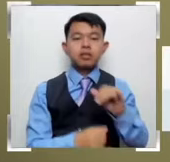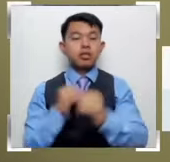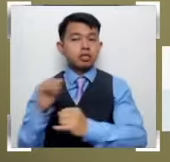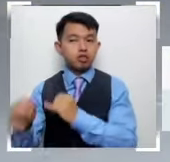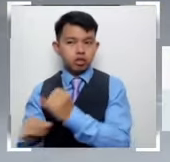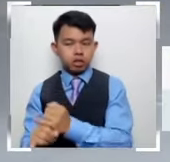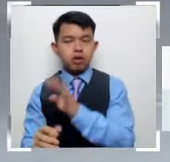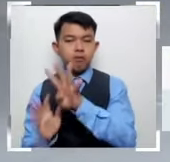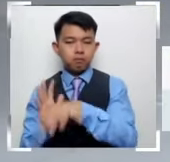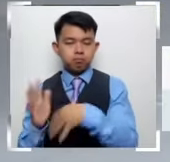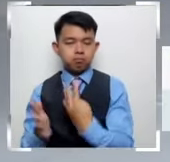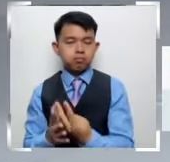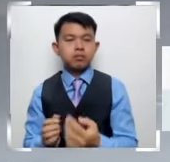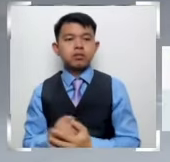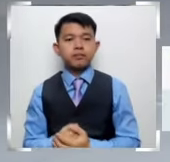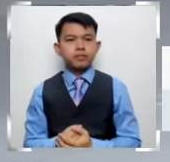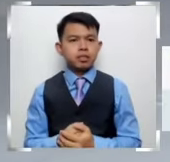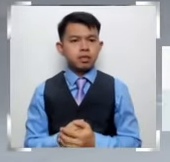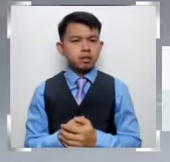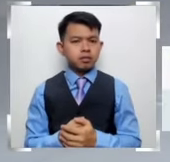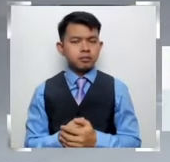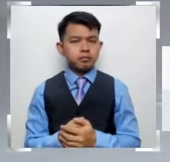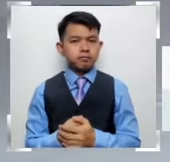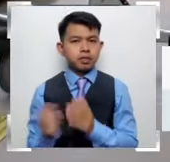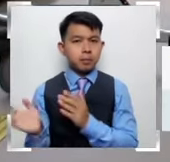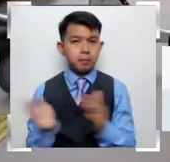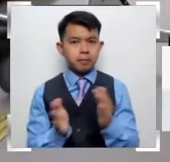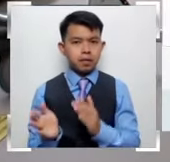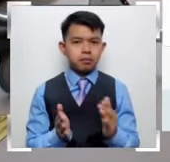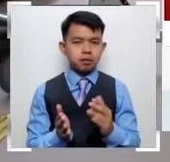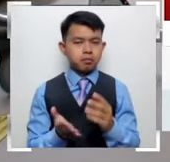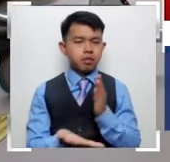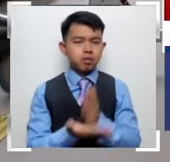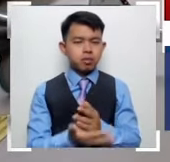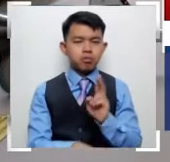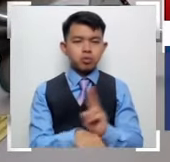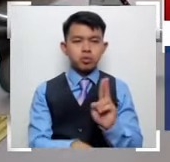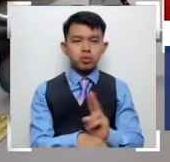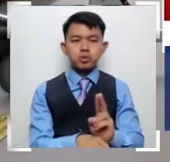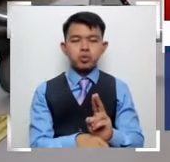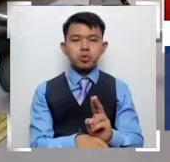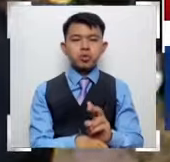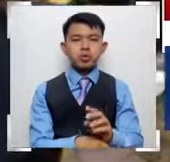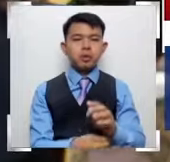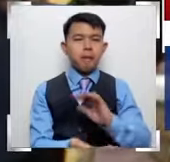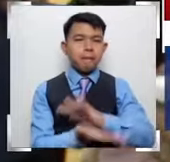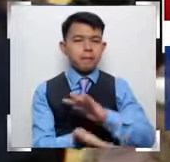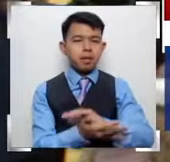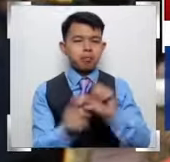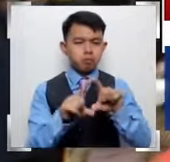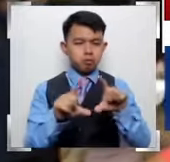of Immigration ang paggamit ng paper-based departure cards. Kaya simula April 15, pwede